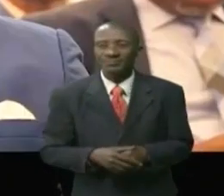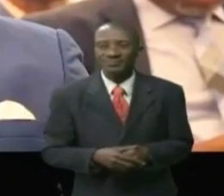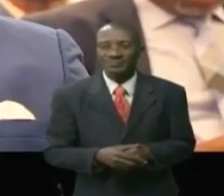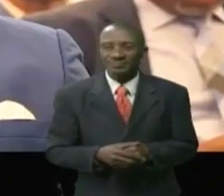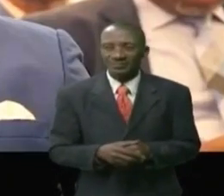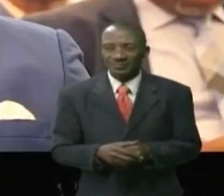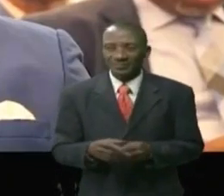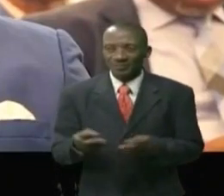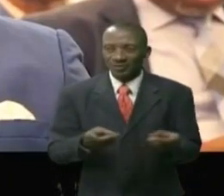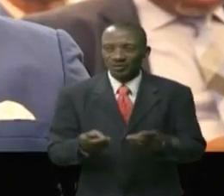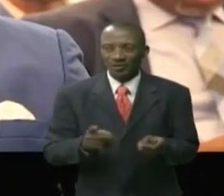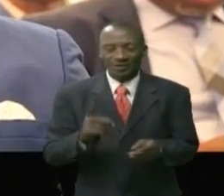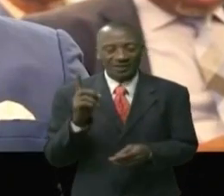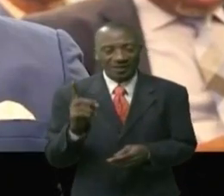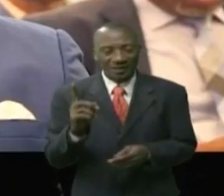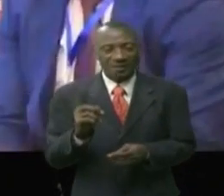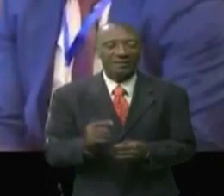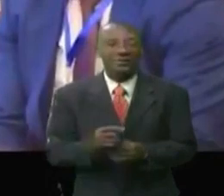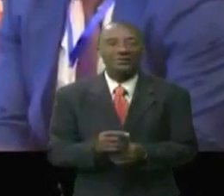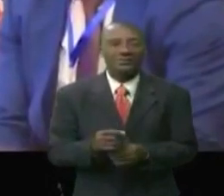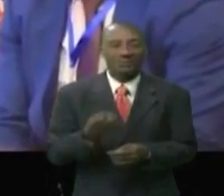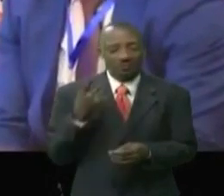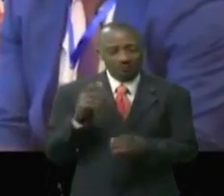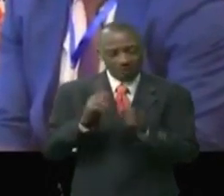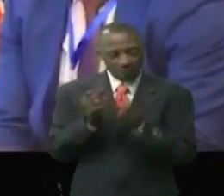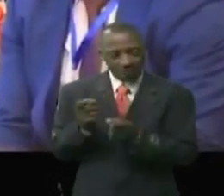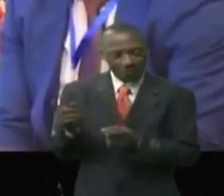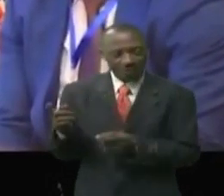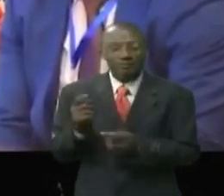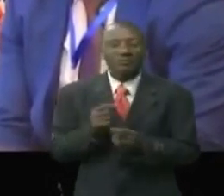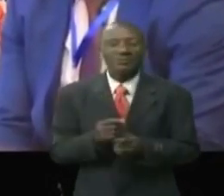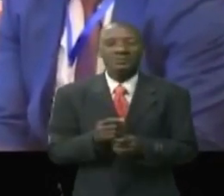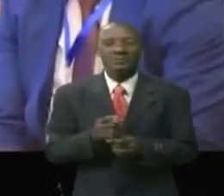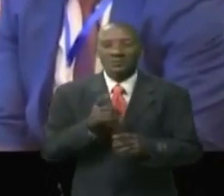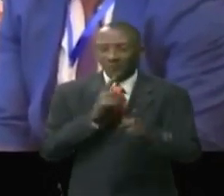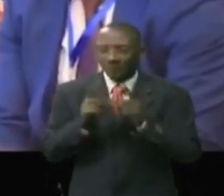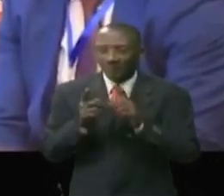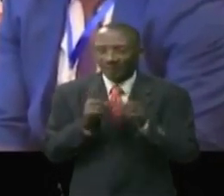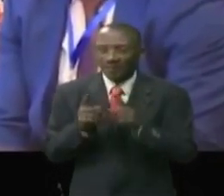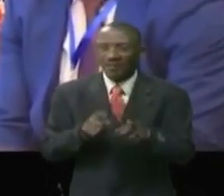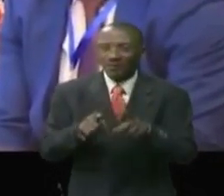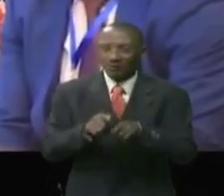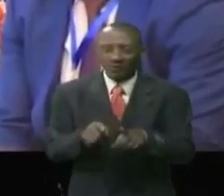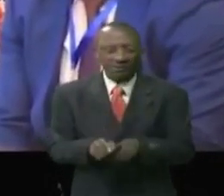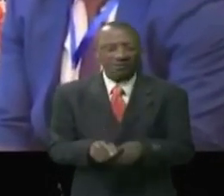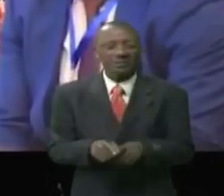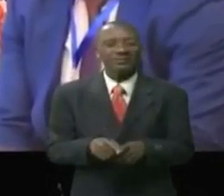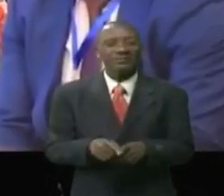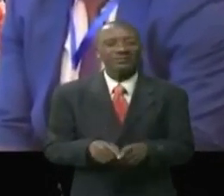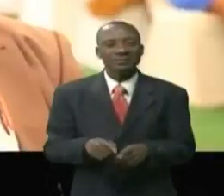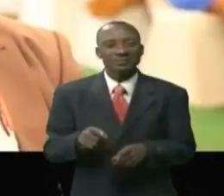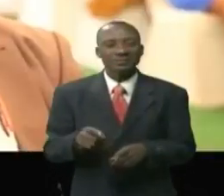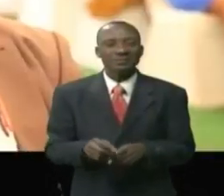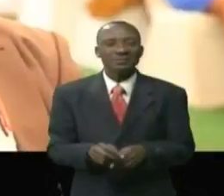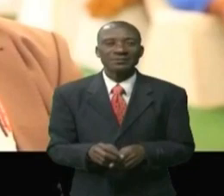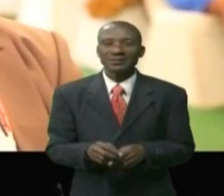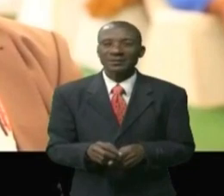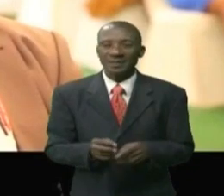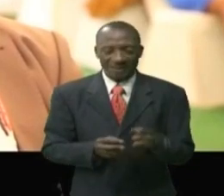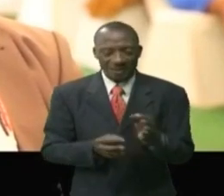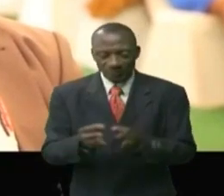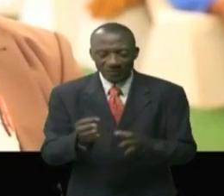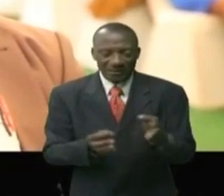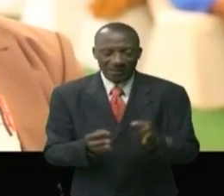ngongolo badikila représentant le directeur général de l'INPP goldde fris stanisla chimanga a également expliqué